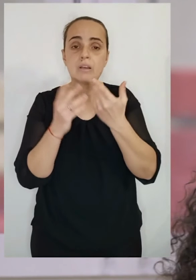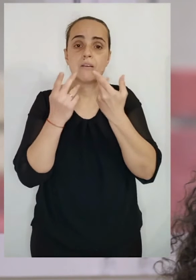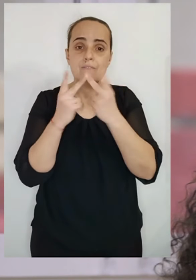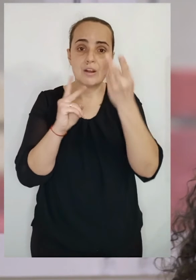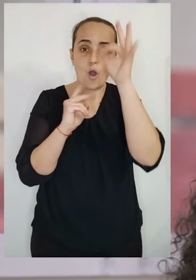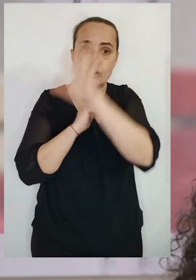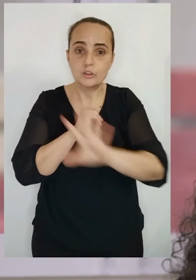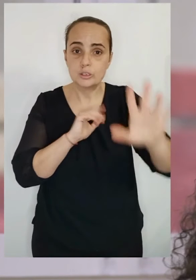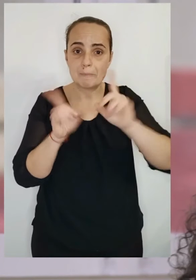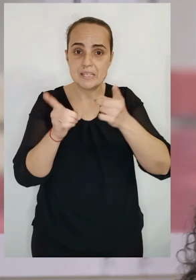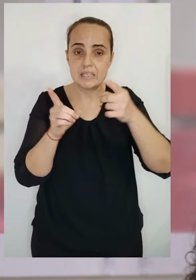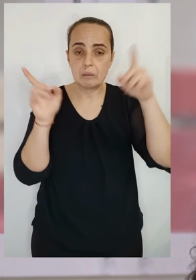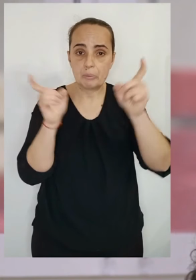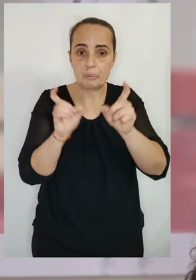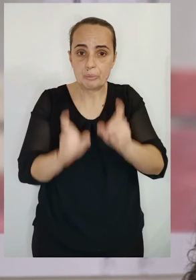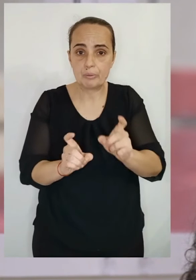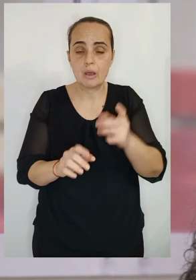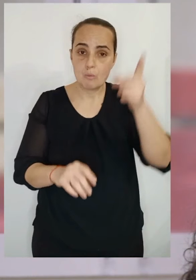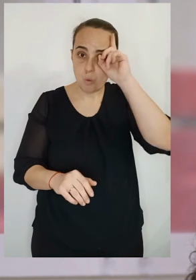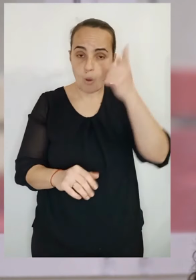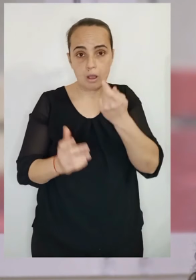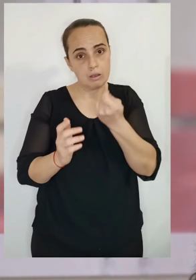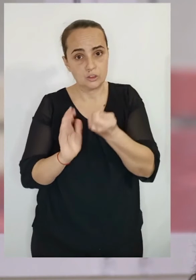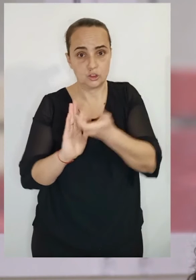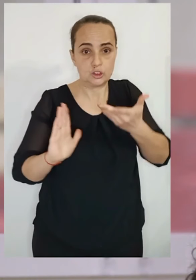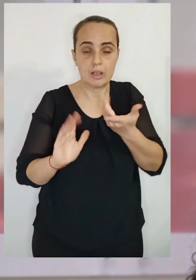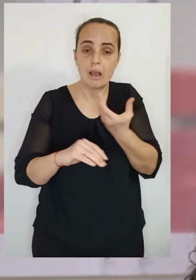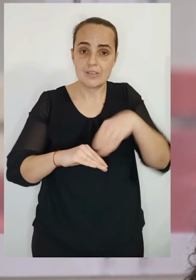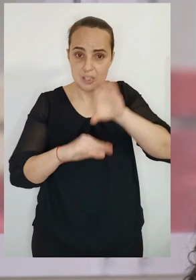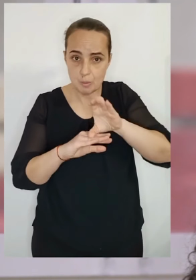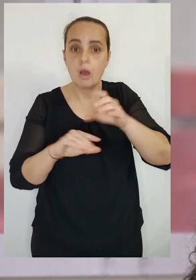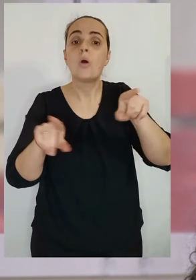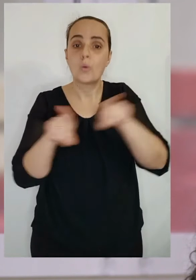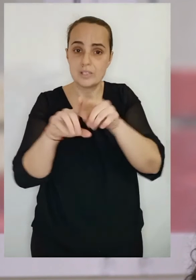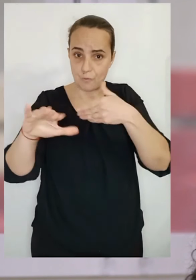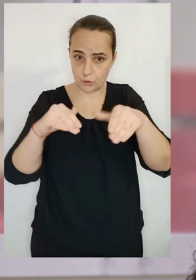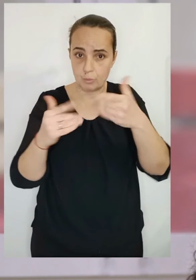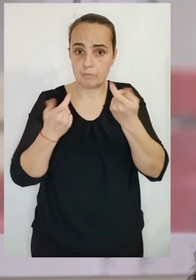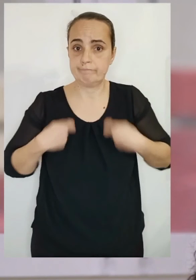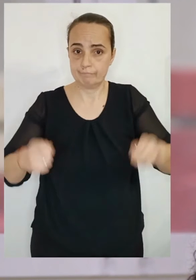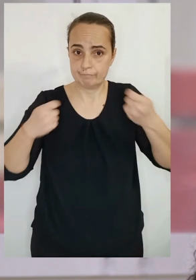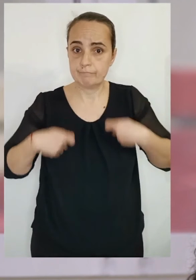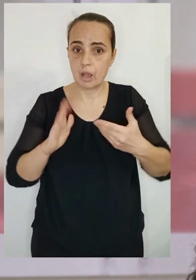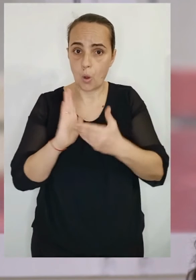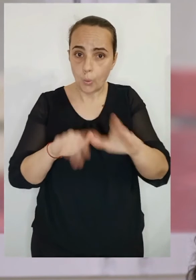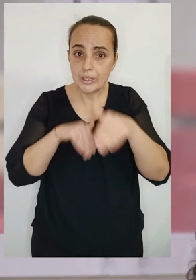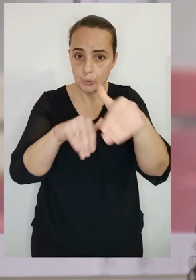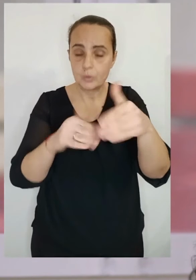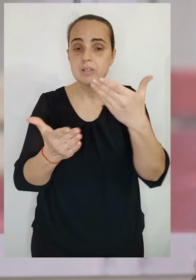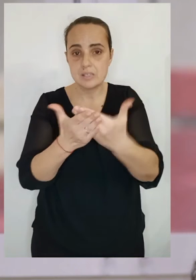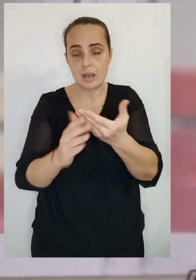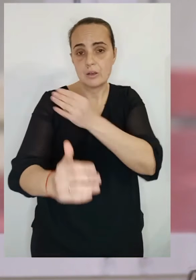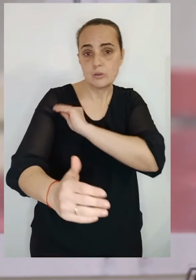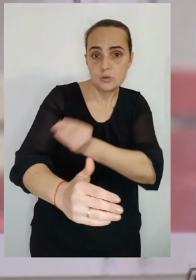communes françaises, parce qu'une piscine, ça coûte cher aussi en fonctionnement. C'est pas que de l'investissement, c'est aussi un équipement sportif